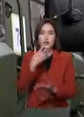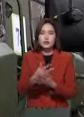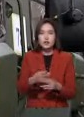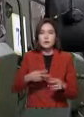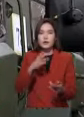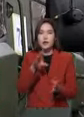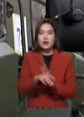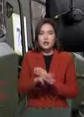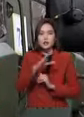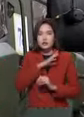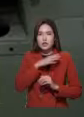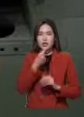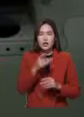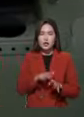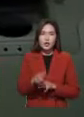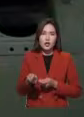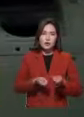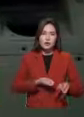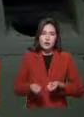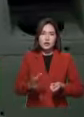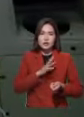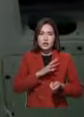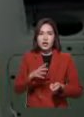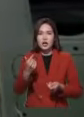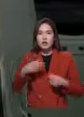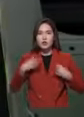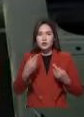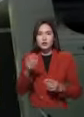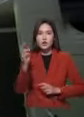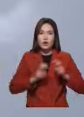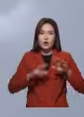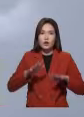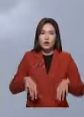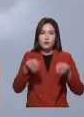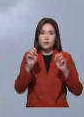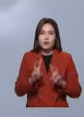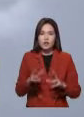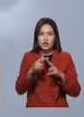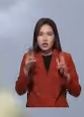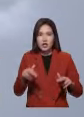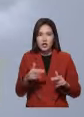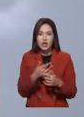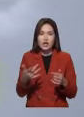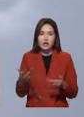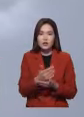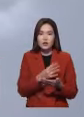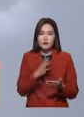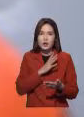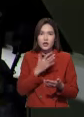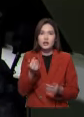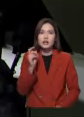терең өңдеу, ауыр машина жасау, автокомпоненттер, тыңайтқыштар өндіру бойынша алдын ала 20-ға жуық жоба әзірленген. Дайын өнімнің